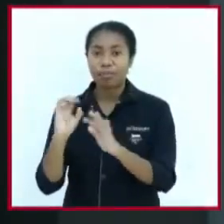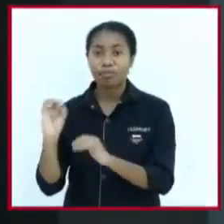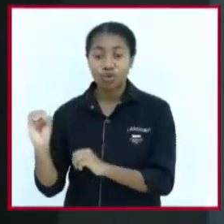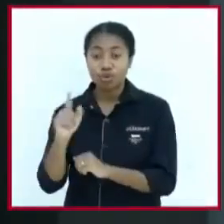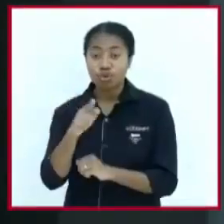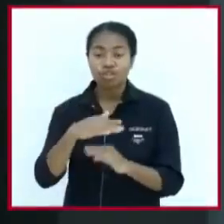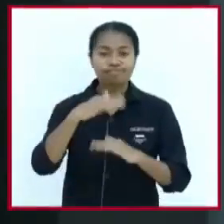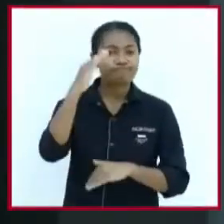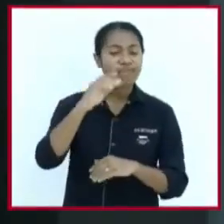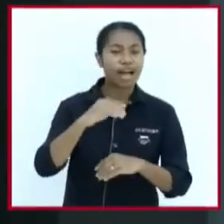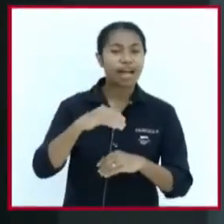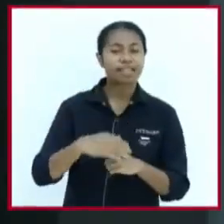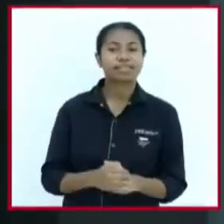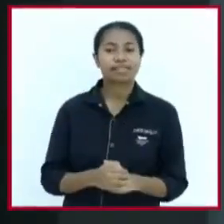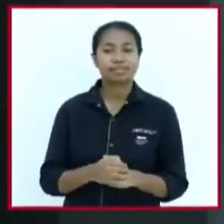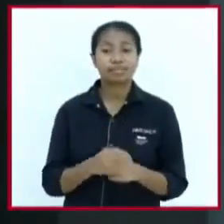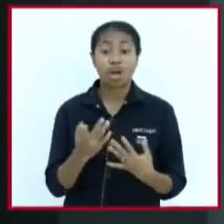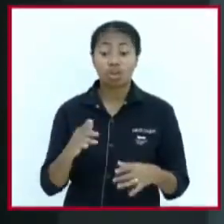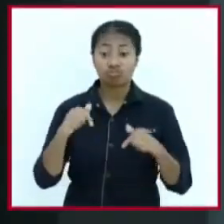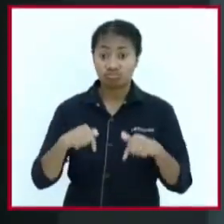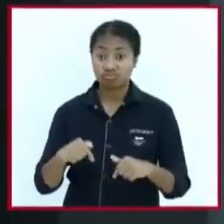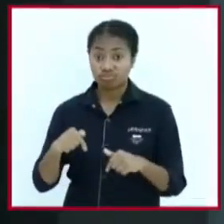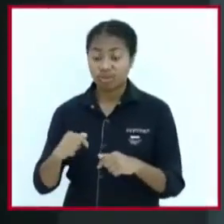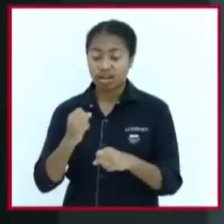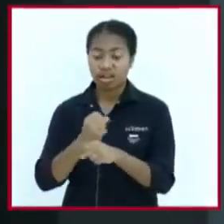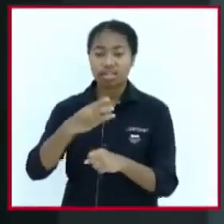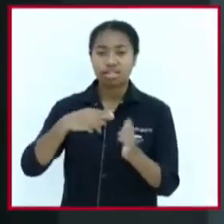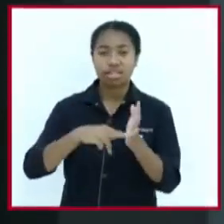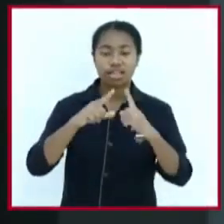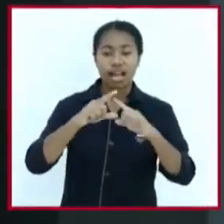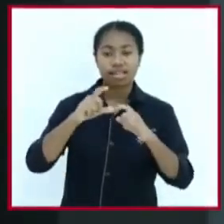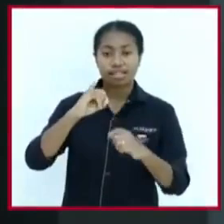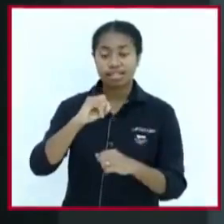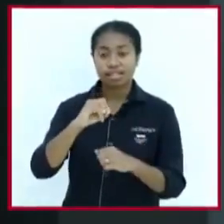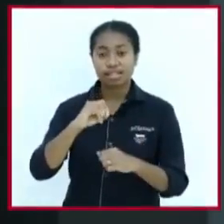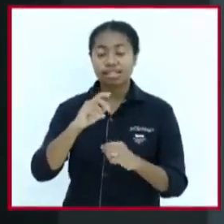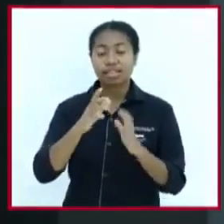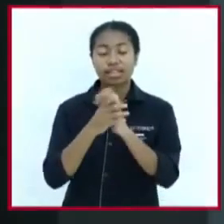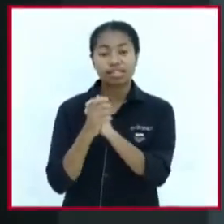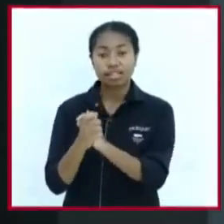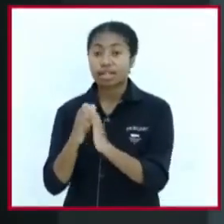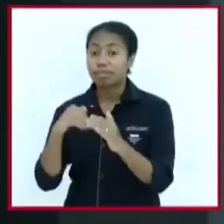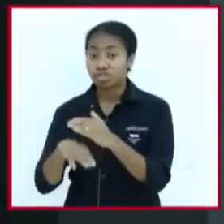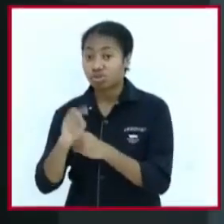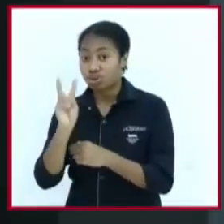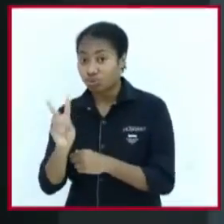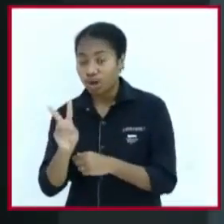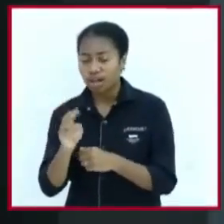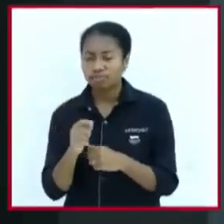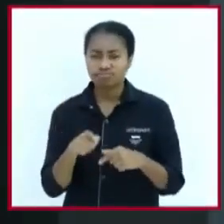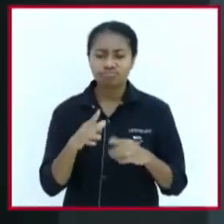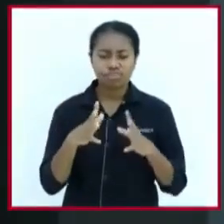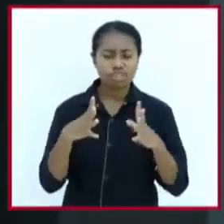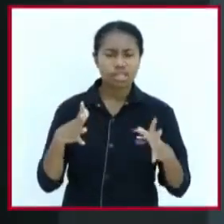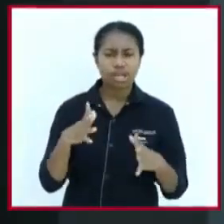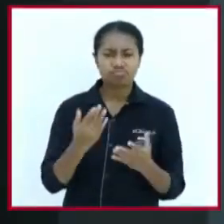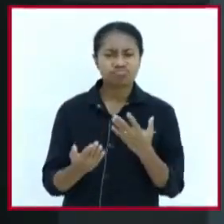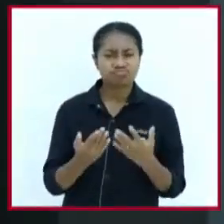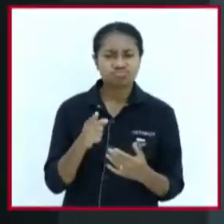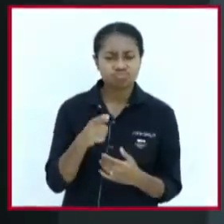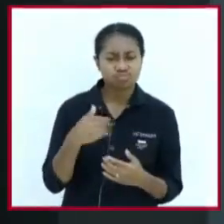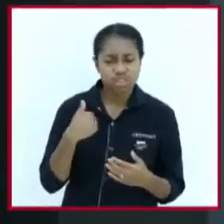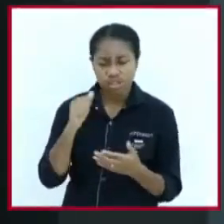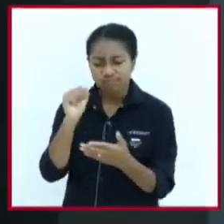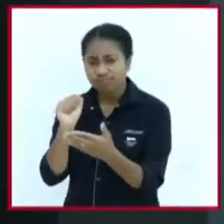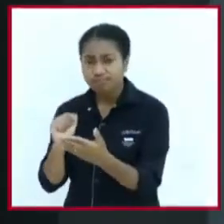generasi Kristen yang kedua besar kemungkinan ini ditulis di atas tahun